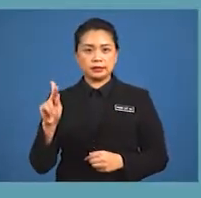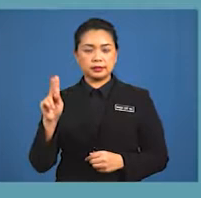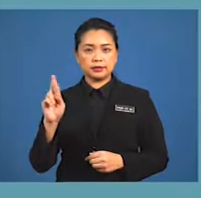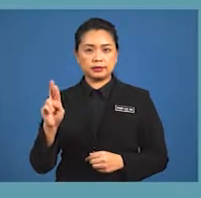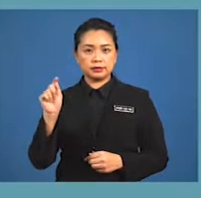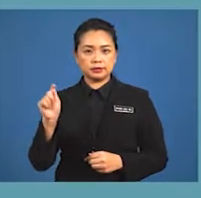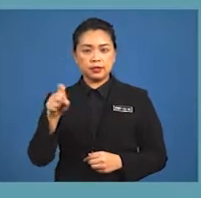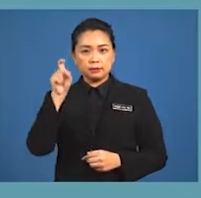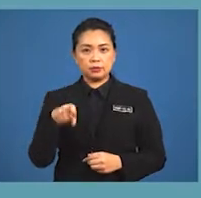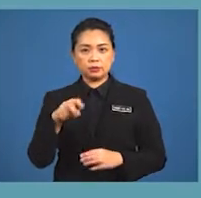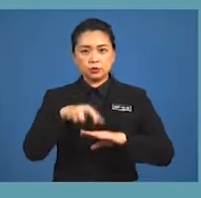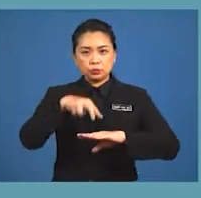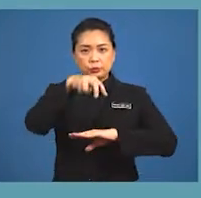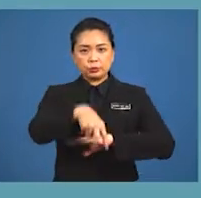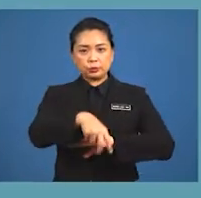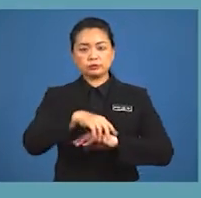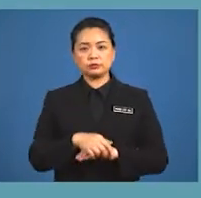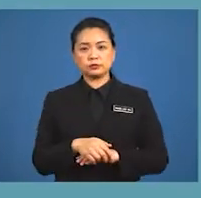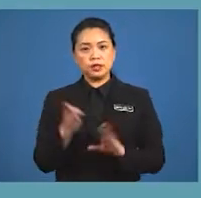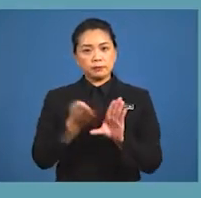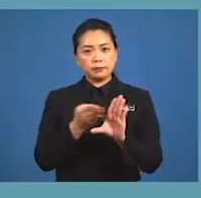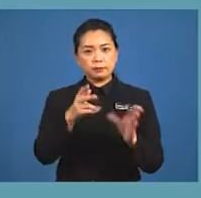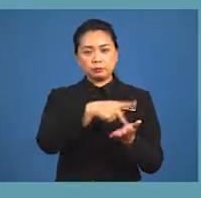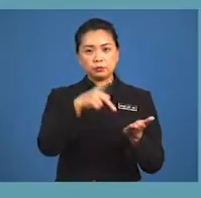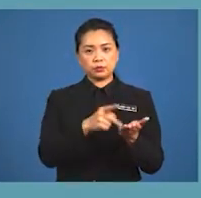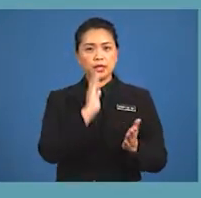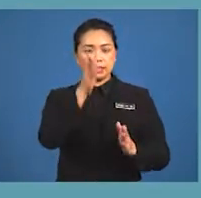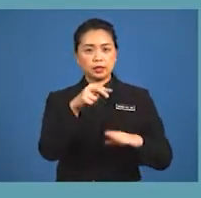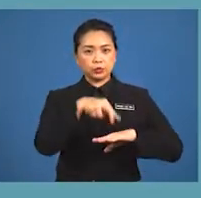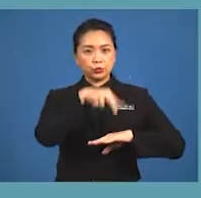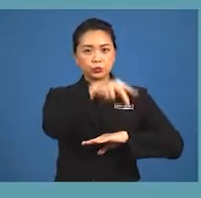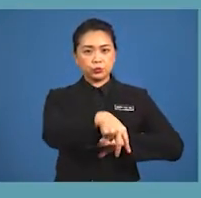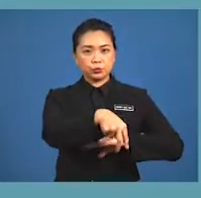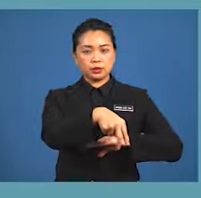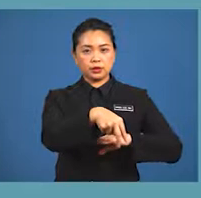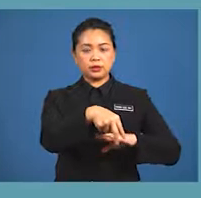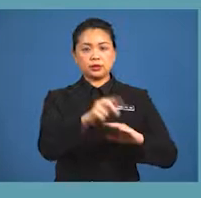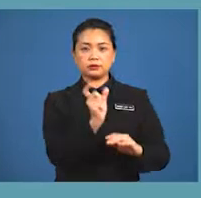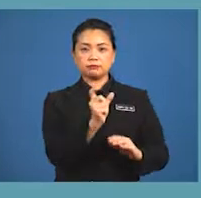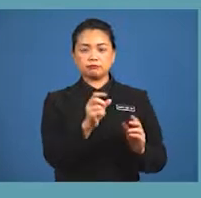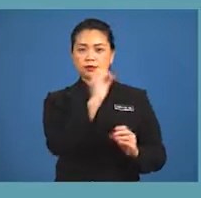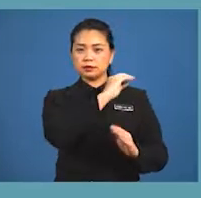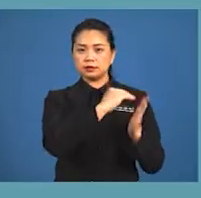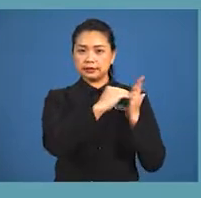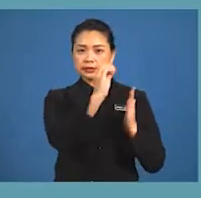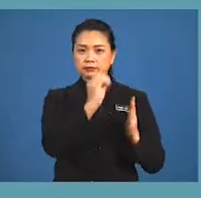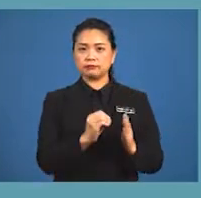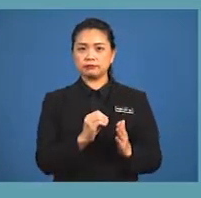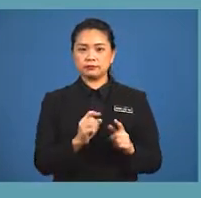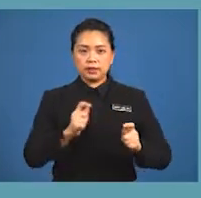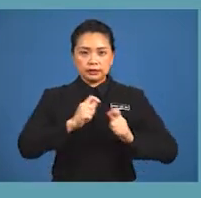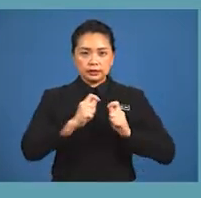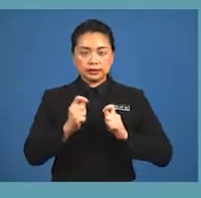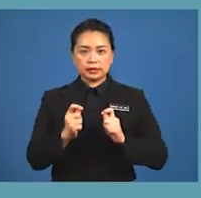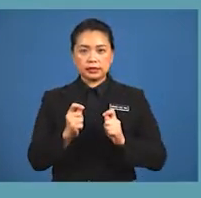kadar reserve tunai perlu diturunkan. Bank pusat juga akan menurunkan kadar bank atau kadar diskaun.